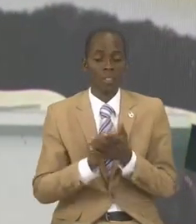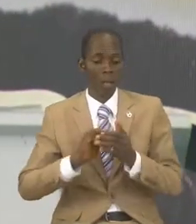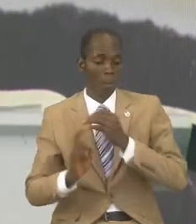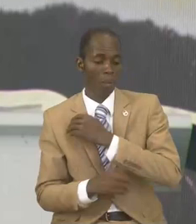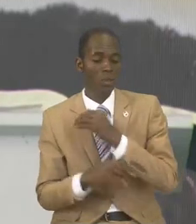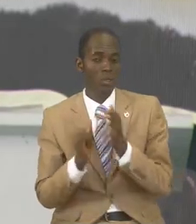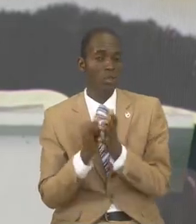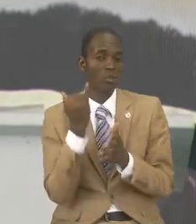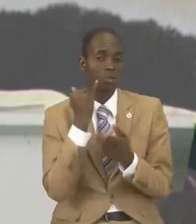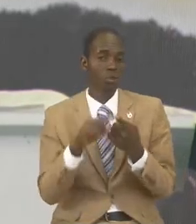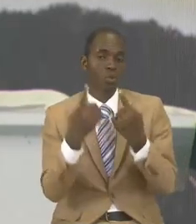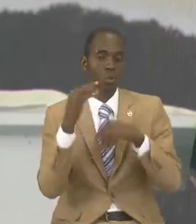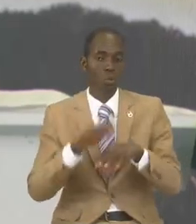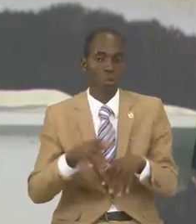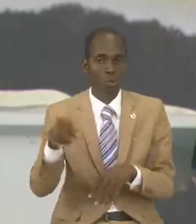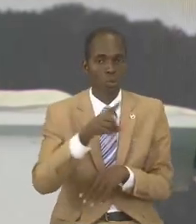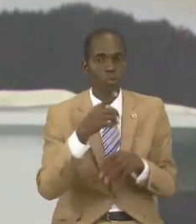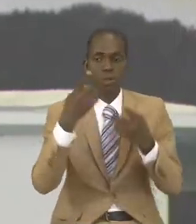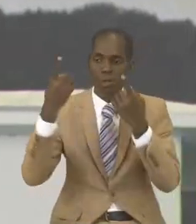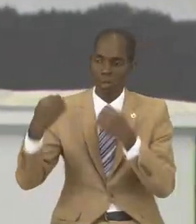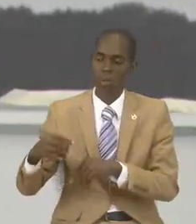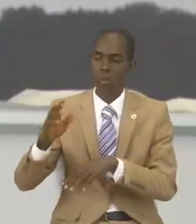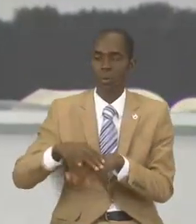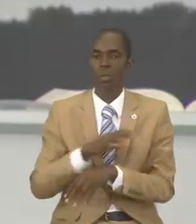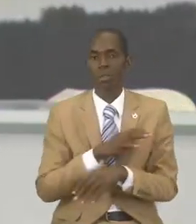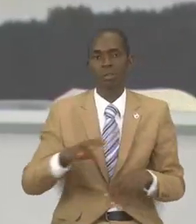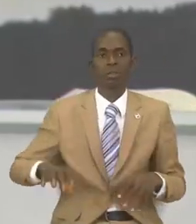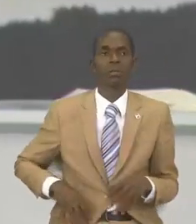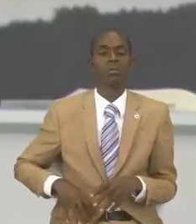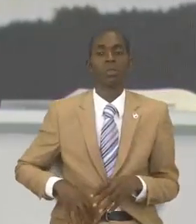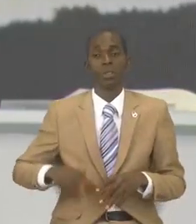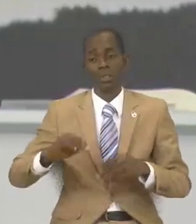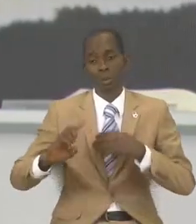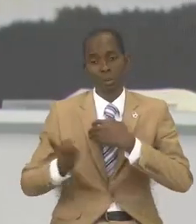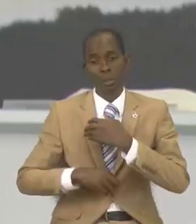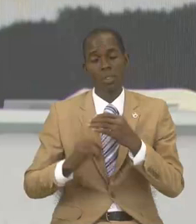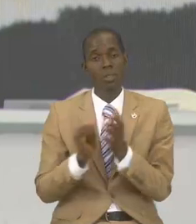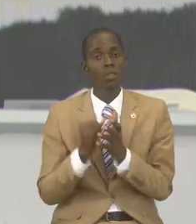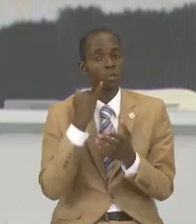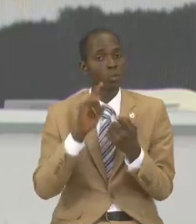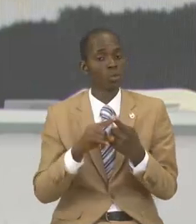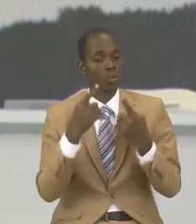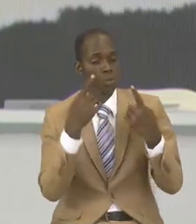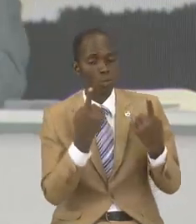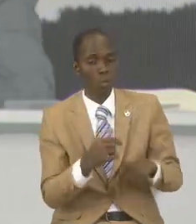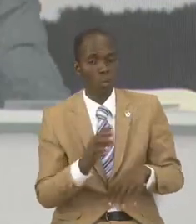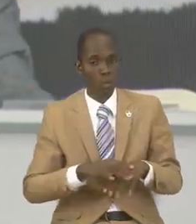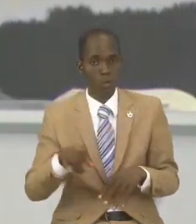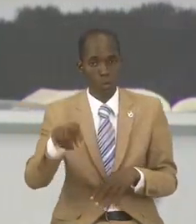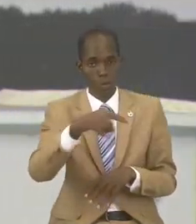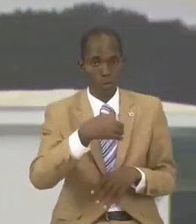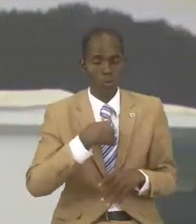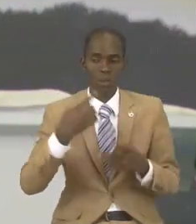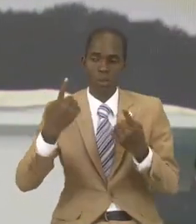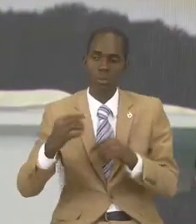Les coups que tu devais prendre, il a pris ça. Et les coups qui devaient venir sur toi, est venu